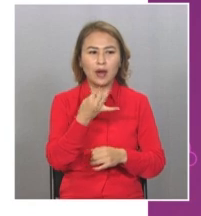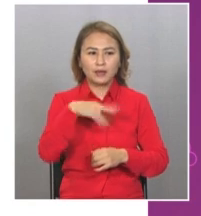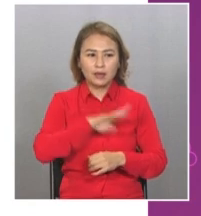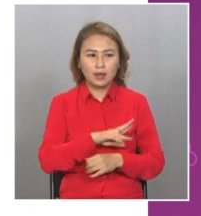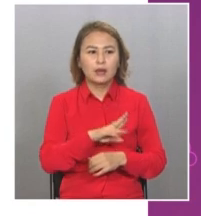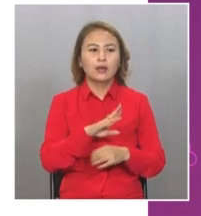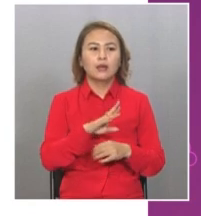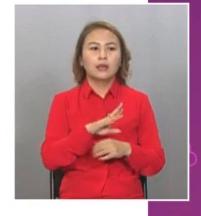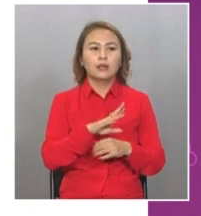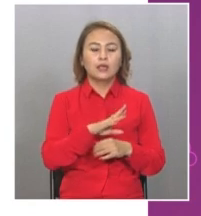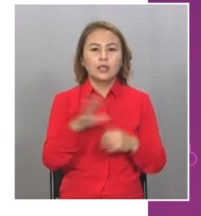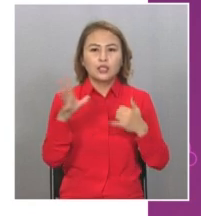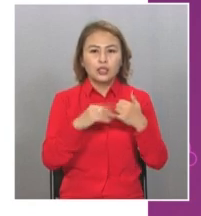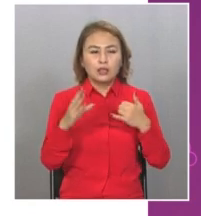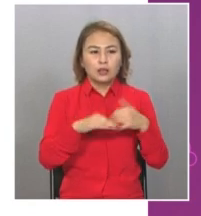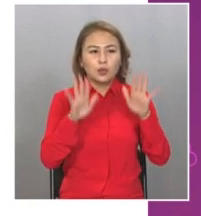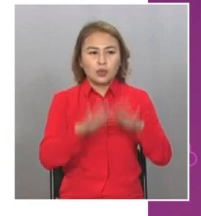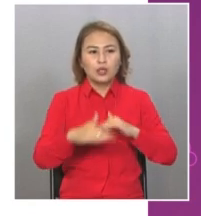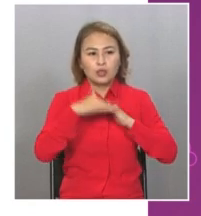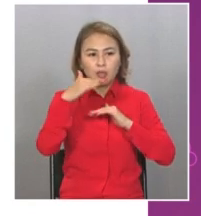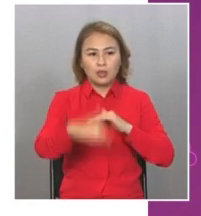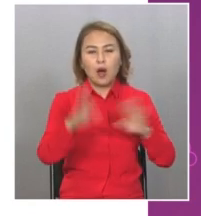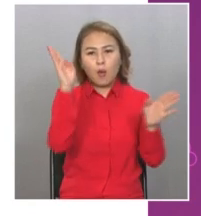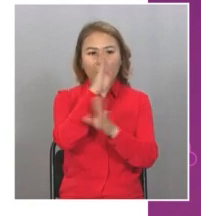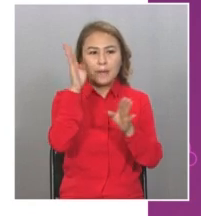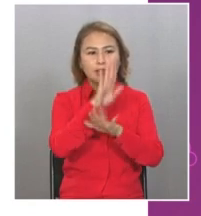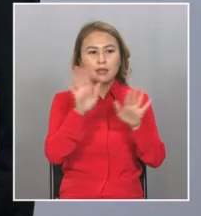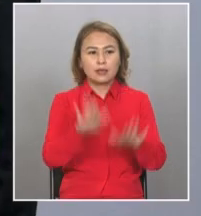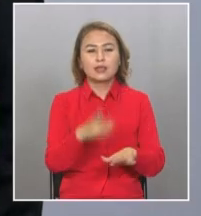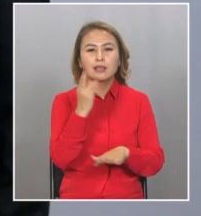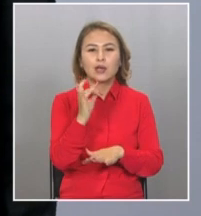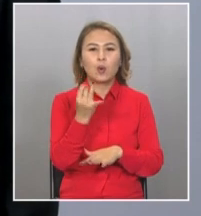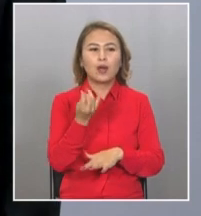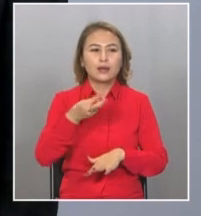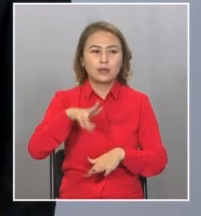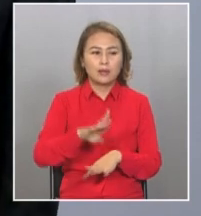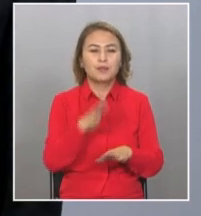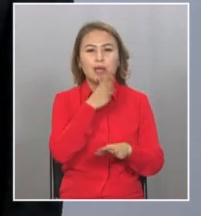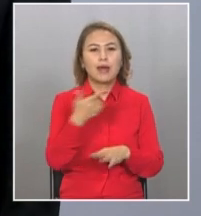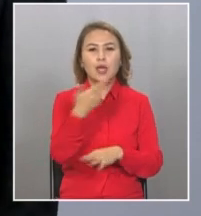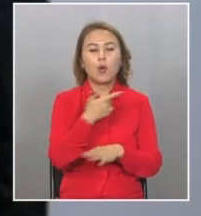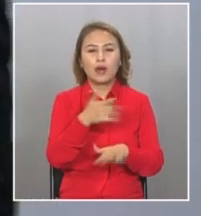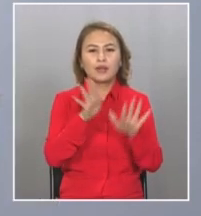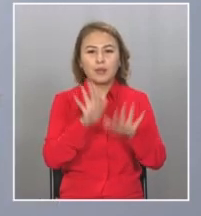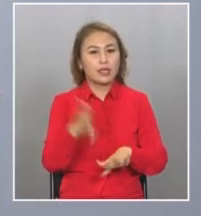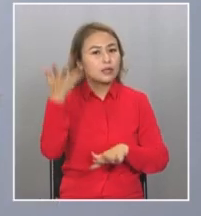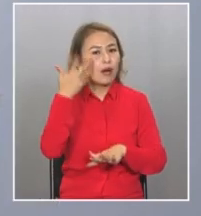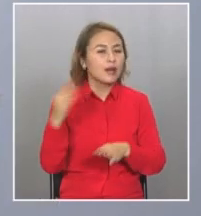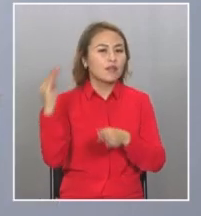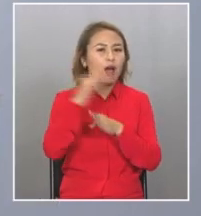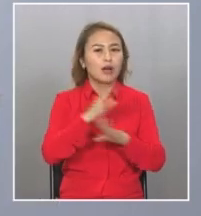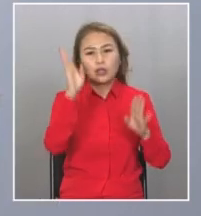ендік, жердің төсеніш беті, ауа массасының циркуляциясы. Географиялық ендікке келген кезде